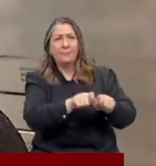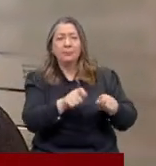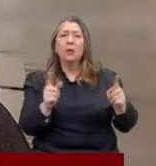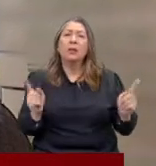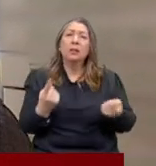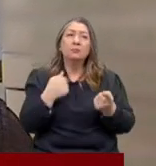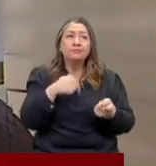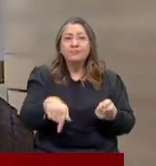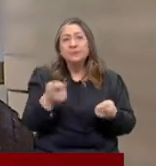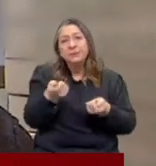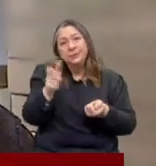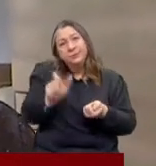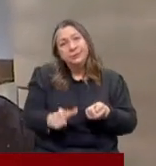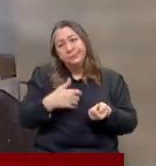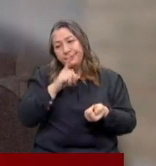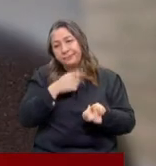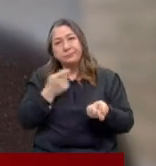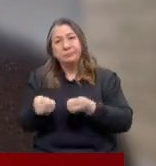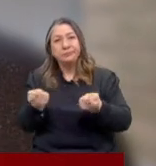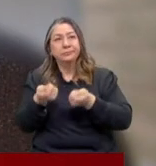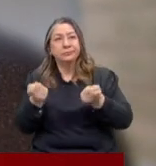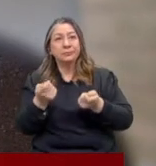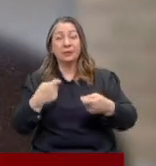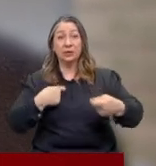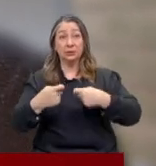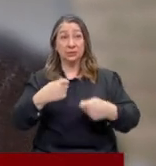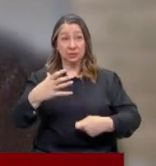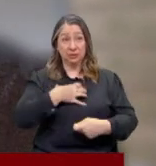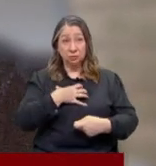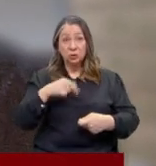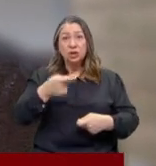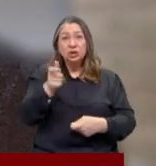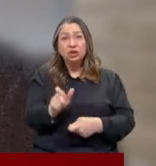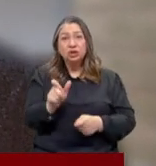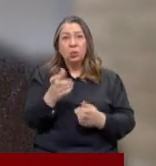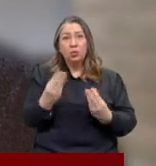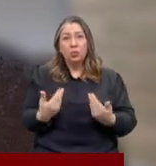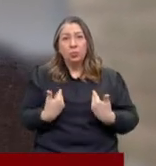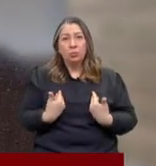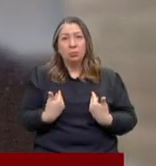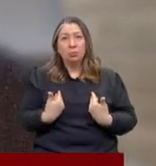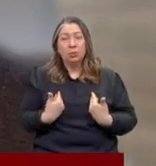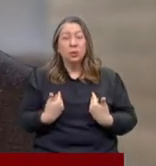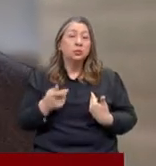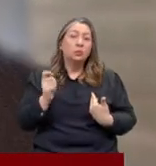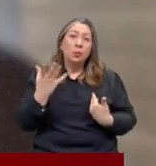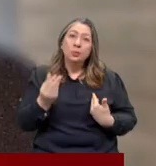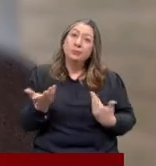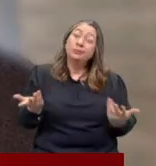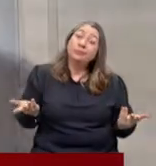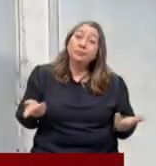zorunda kaldım. Buraya da gelip çalışmak zorunda kaldım. Ben işletme sahipliğinden şu anda işçiliğe düşmüşüm. Zor da olsa